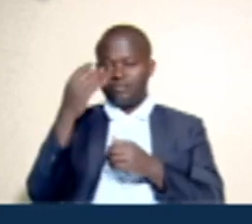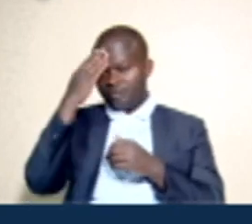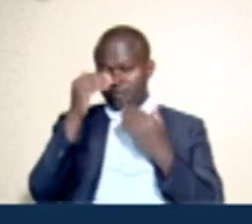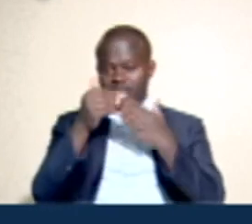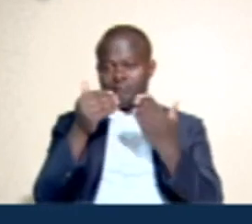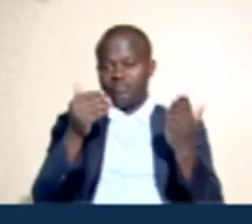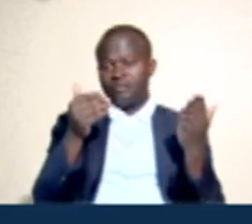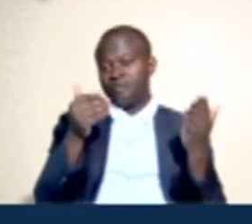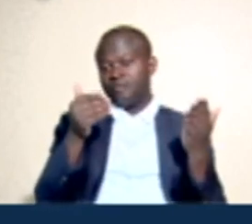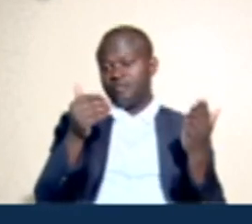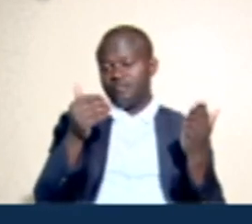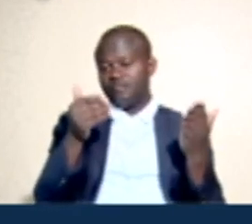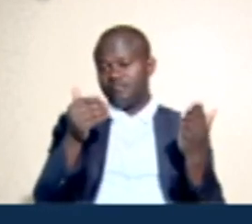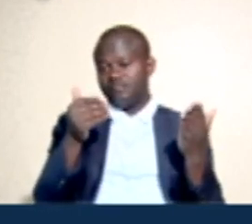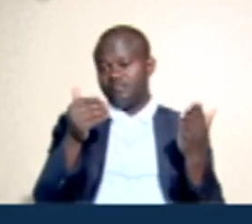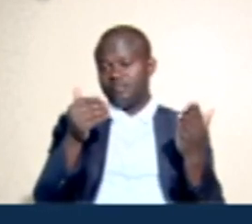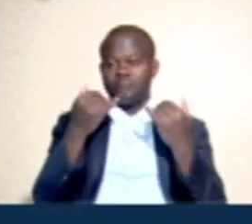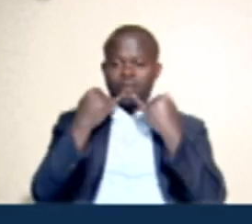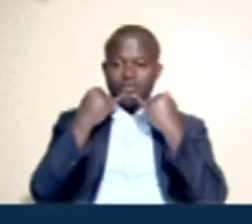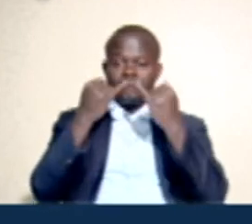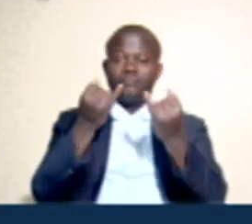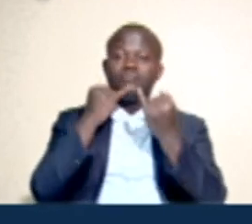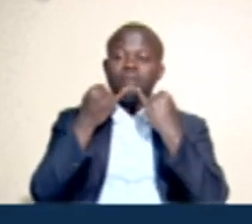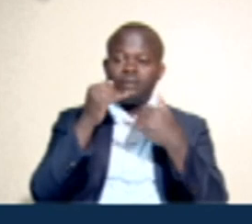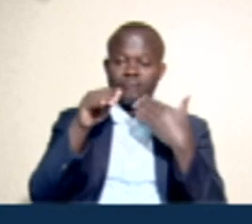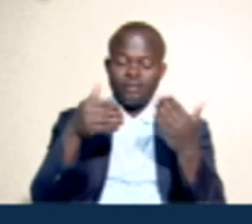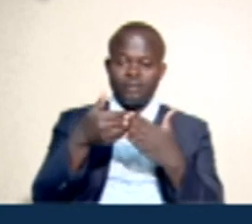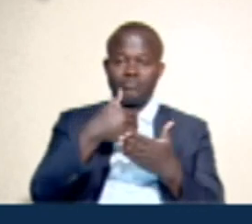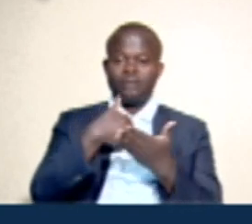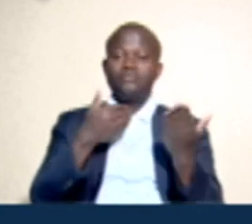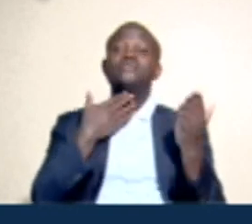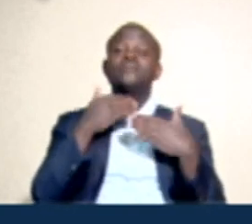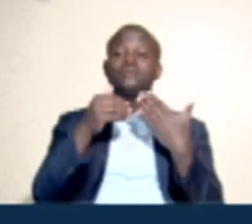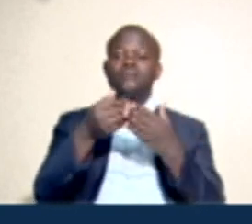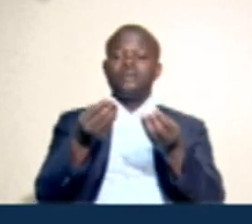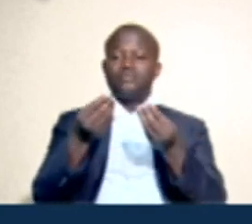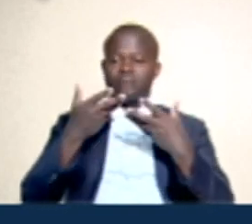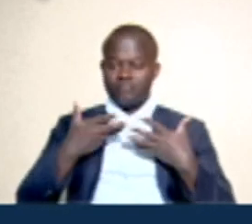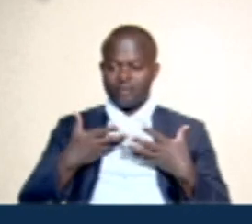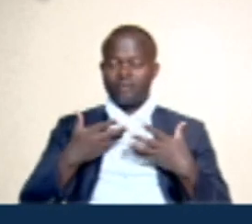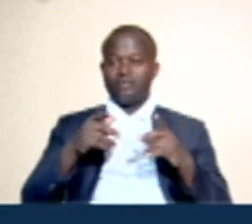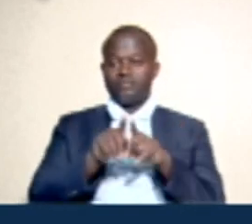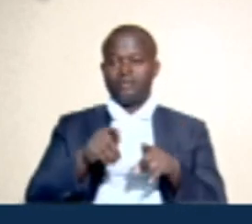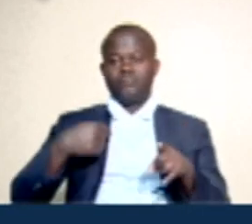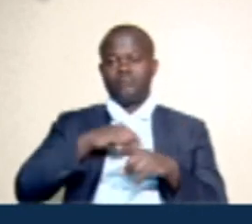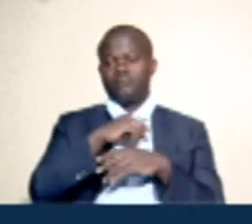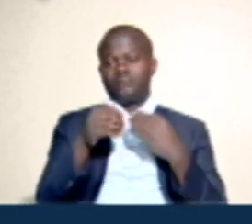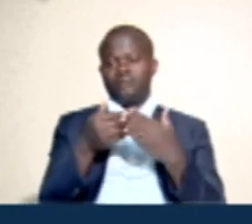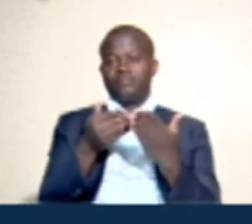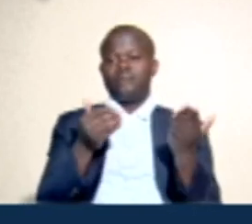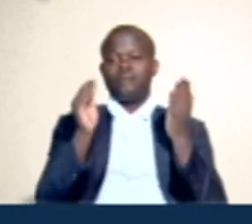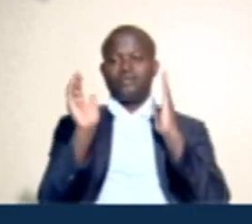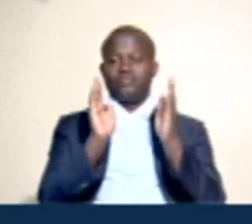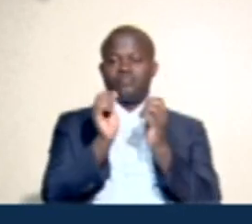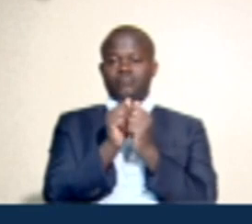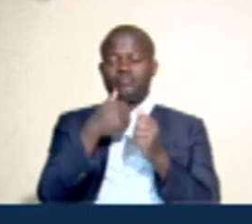kuko ntibabwiye rwose amakuru tuyafite yose, ariko turaje kubona ntiyaduhereza nta kavugingo twanubeshye tuyakompana nayo